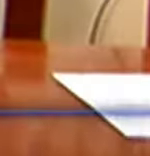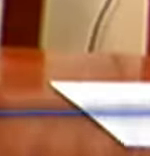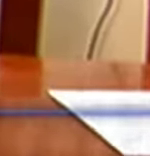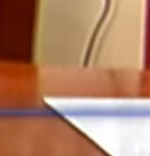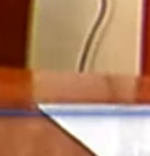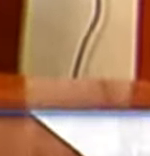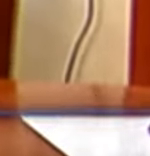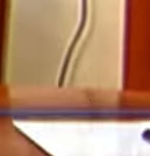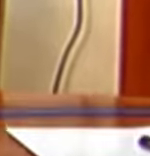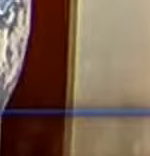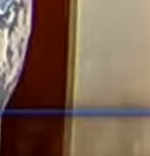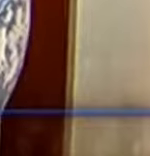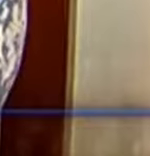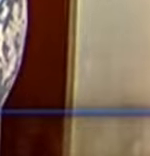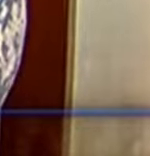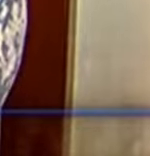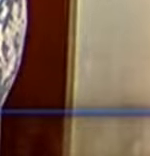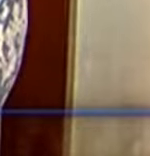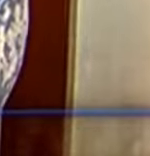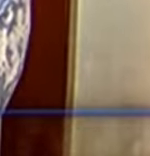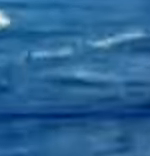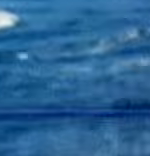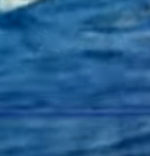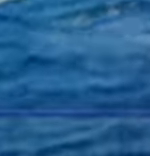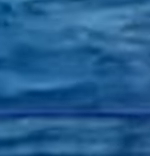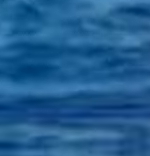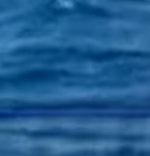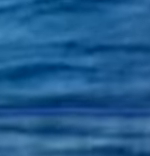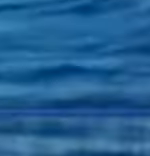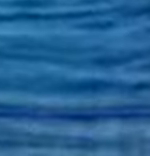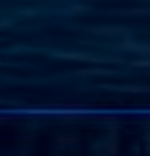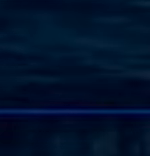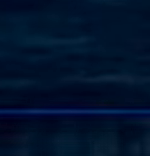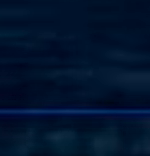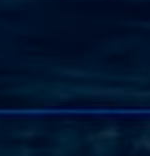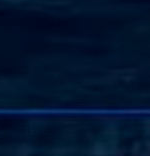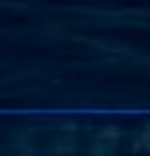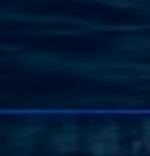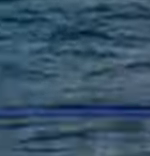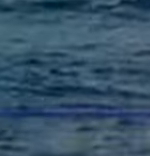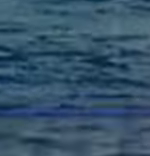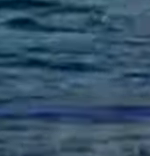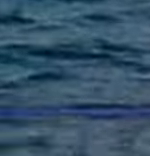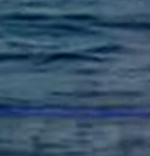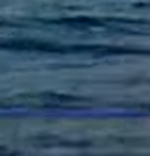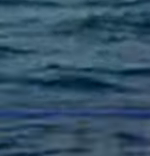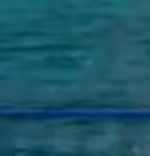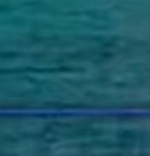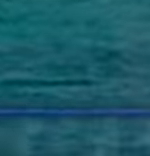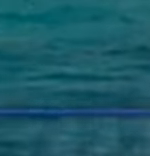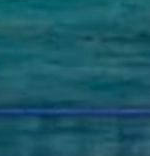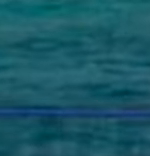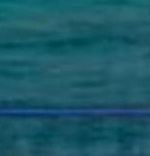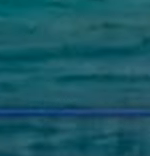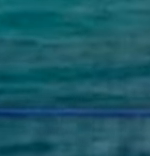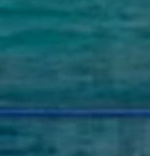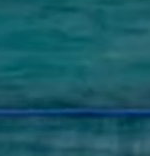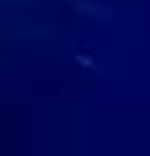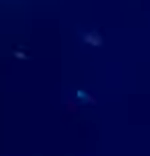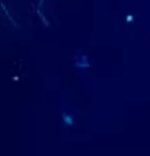Philippine Coast Guard, pinalagaan ang pahayag ng China sa anila'y pagpigil sa ating misyon sa Sandy Cay malapit sa Pag-asa